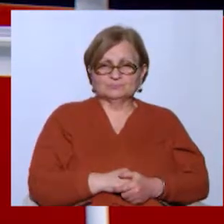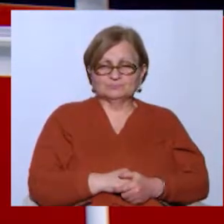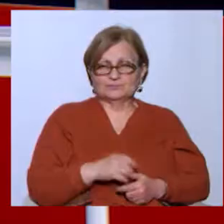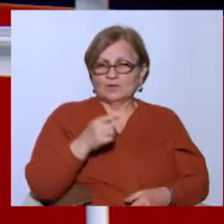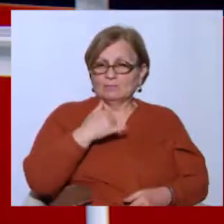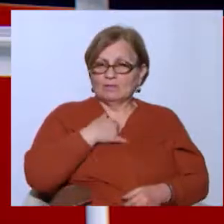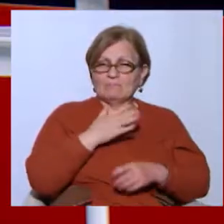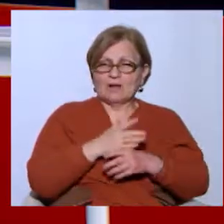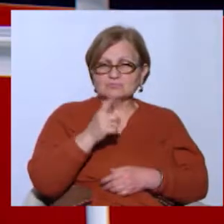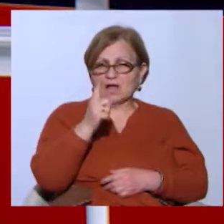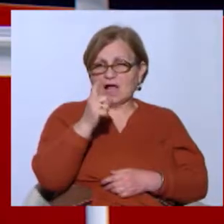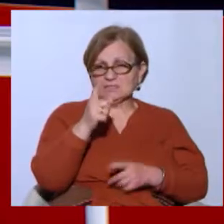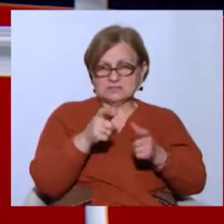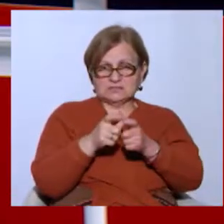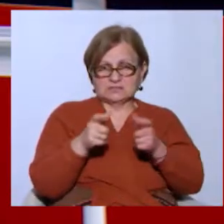100 ლარიანი მაქვს.